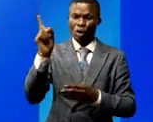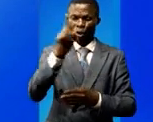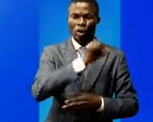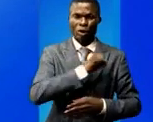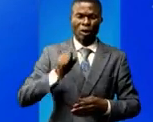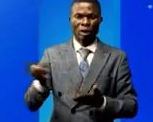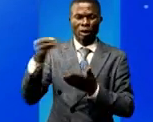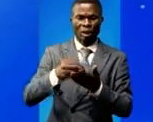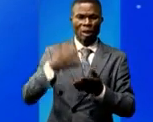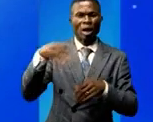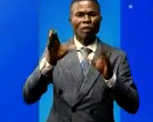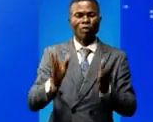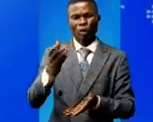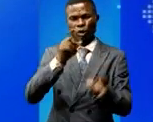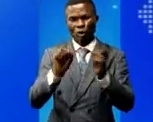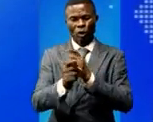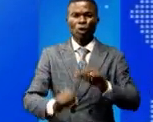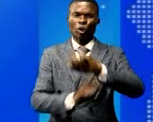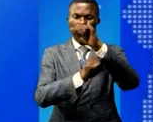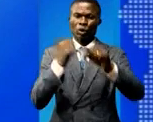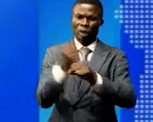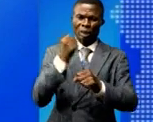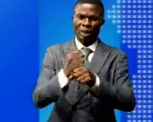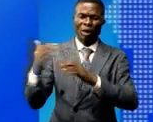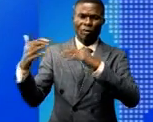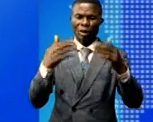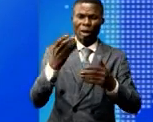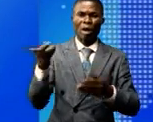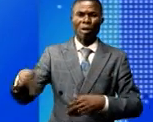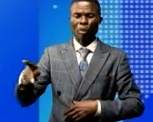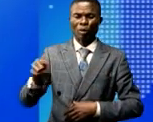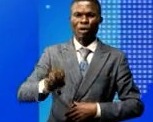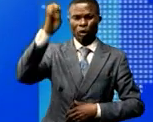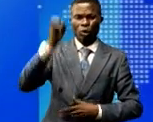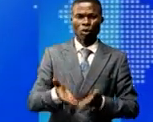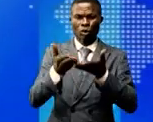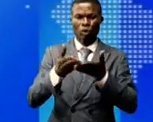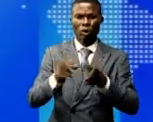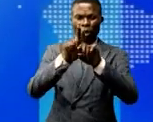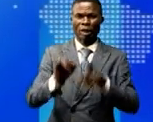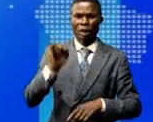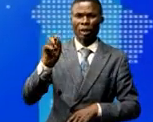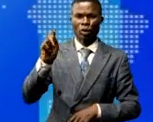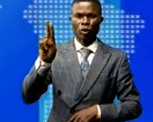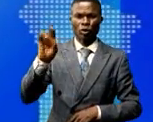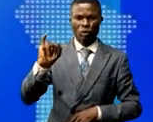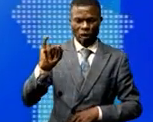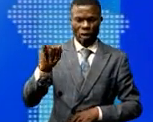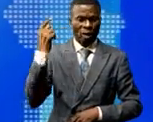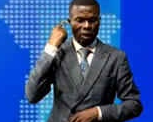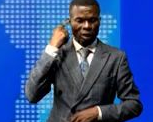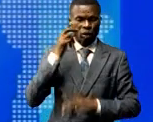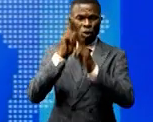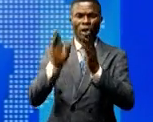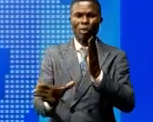équivalent à en francs congolais, pour soutenir l'effort de guerre dans la province du Nord Kivu et de l'Ituri. On écoute le rapporteur